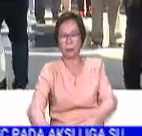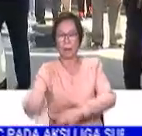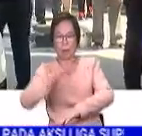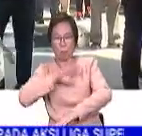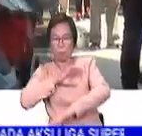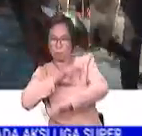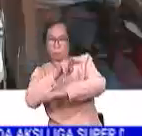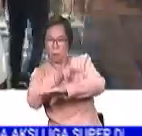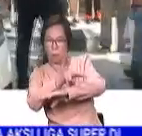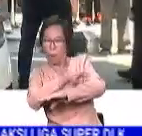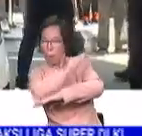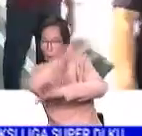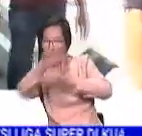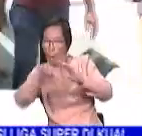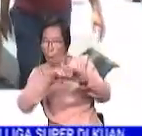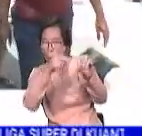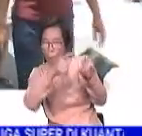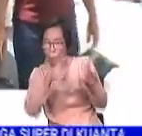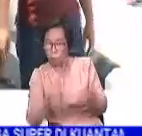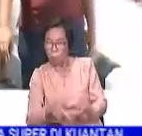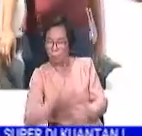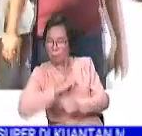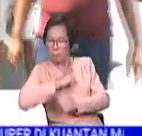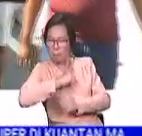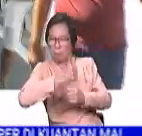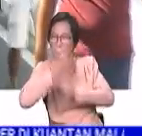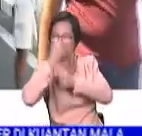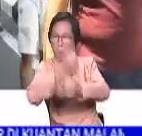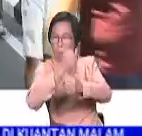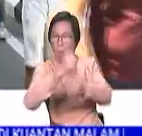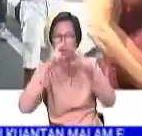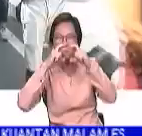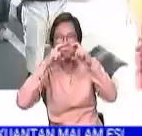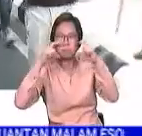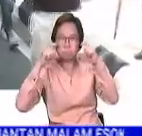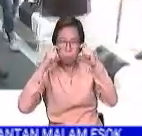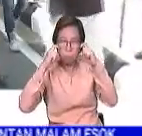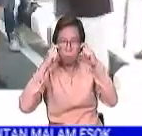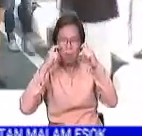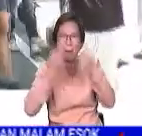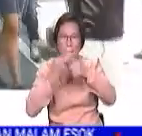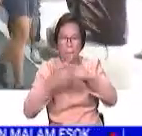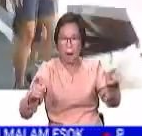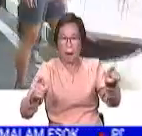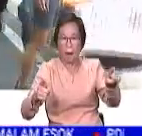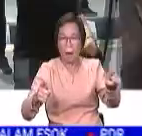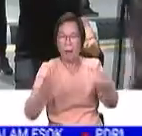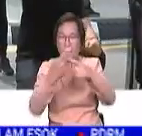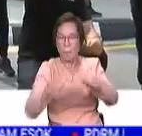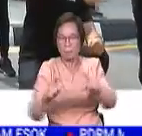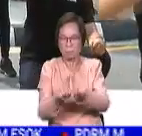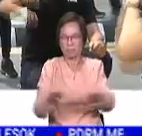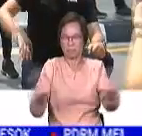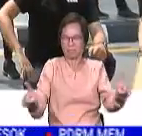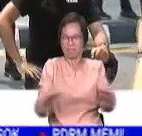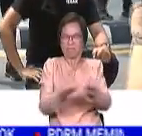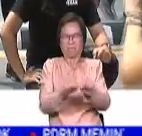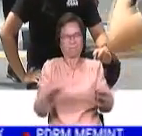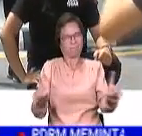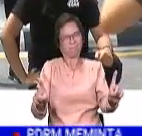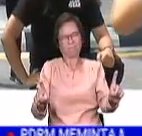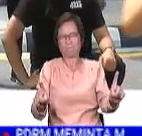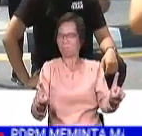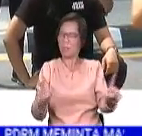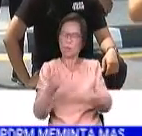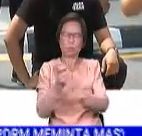pengetahuan police merpati kesemua peserta protes memakai penutup muka namun dari segi penjarakan physical